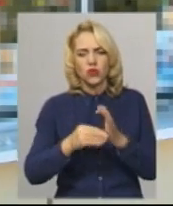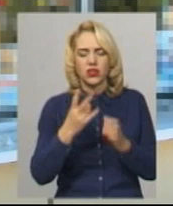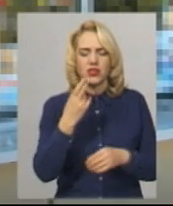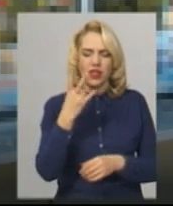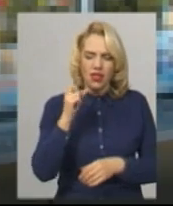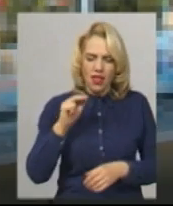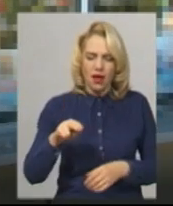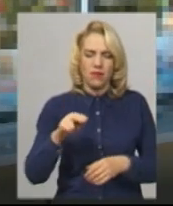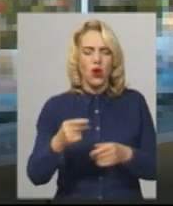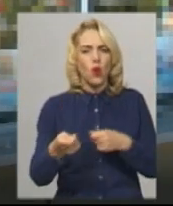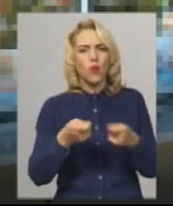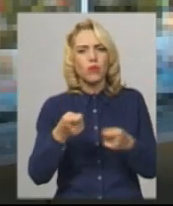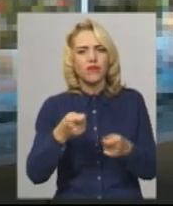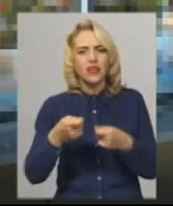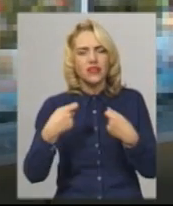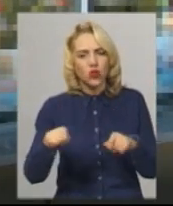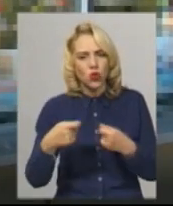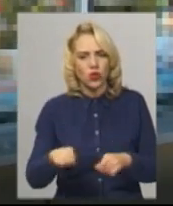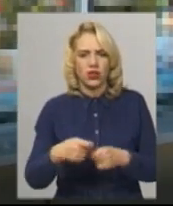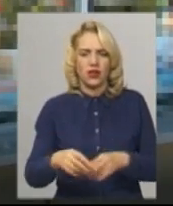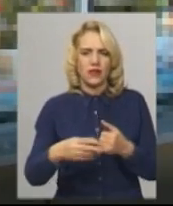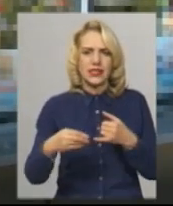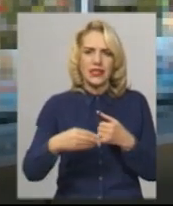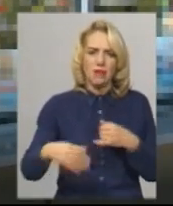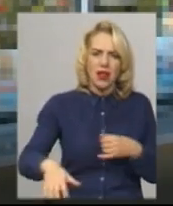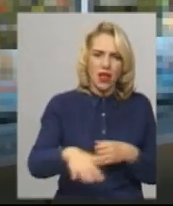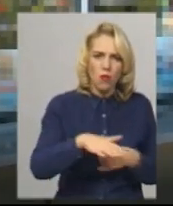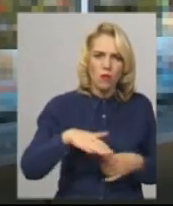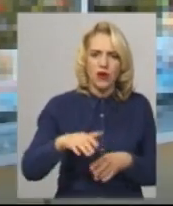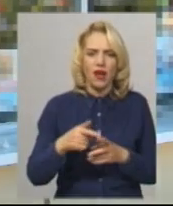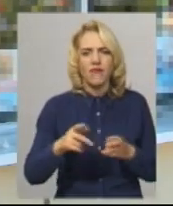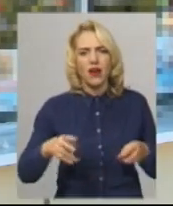торгівлі, земельну управу, архітектуру.